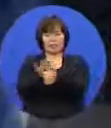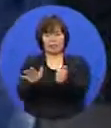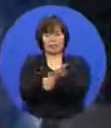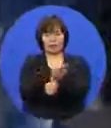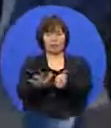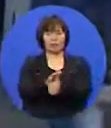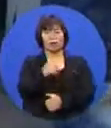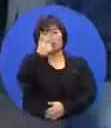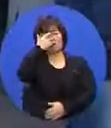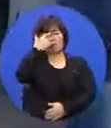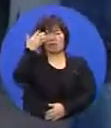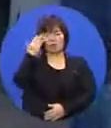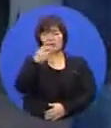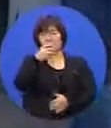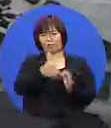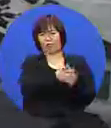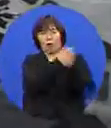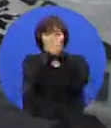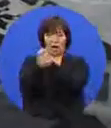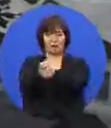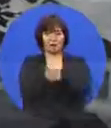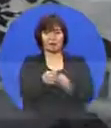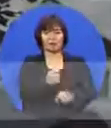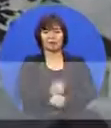옛 화합해서